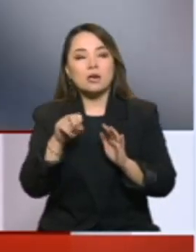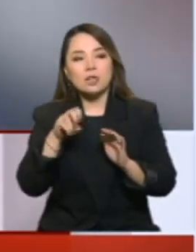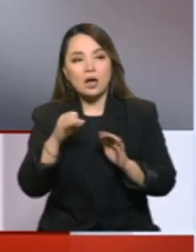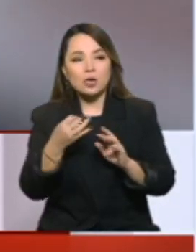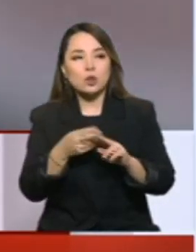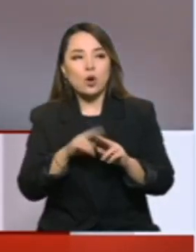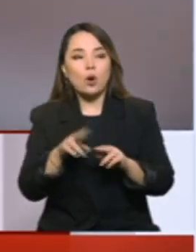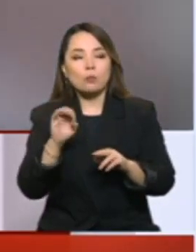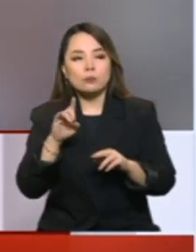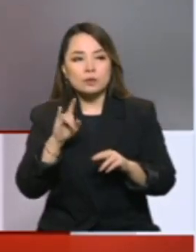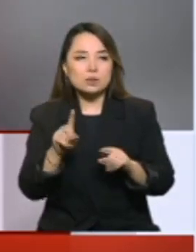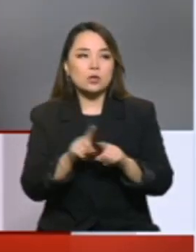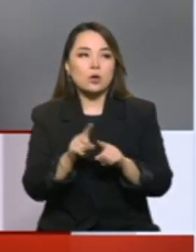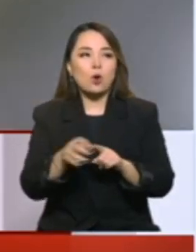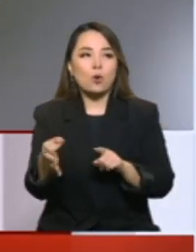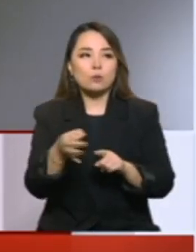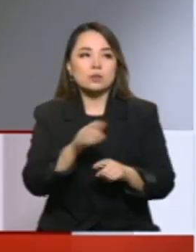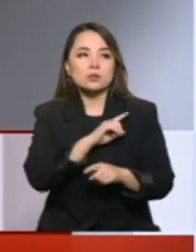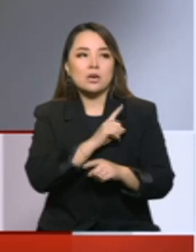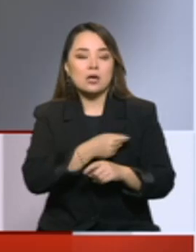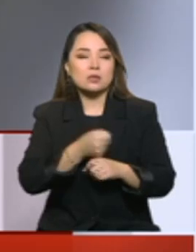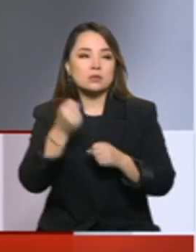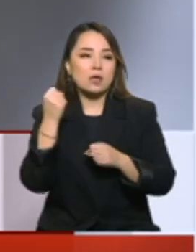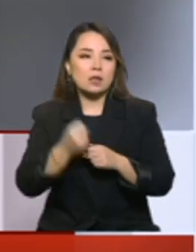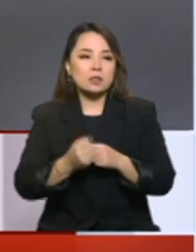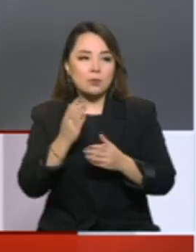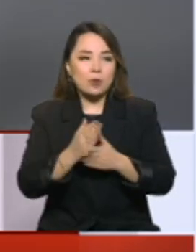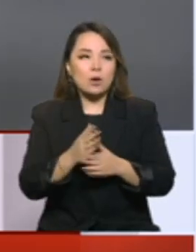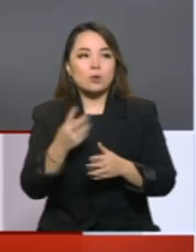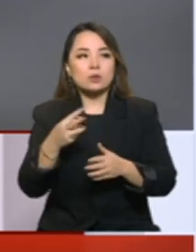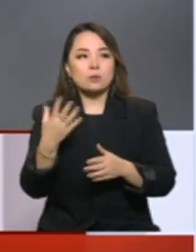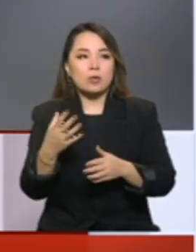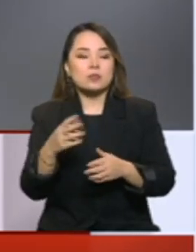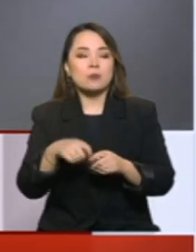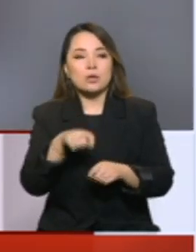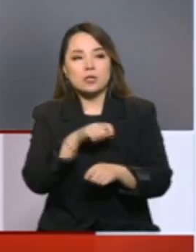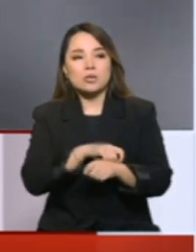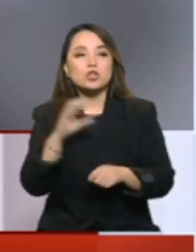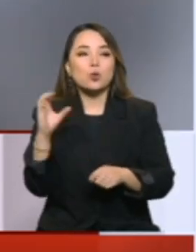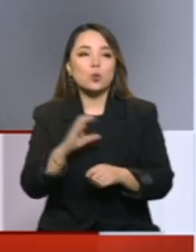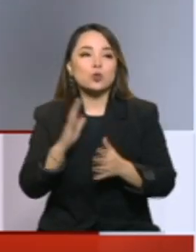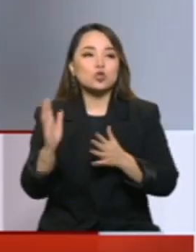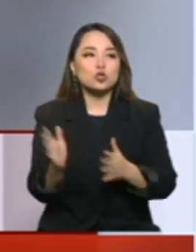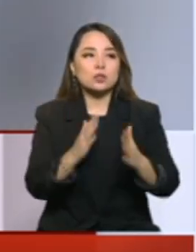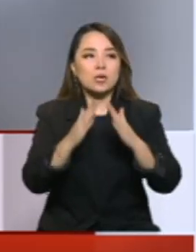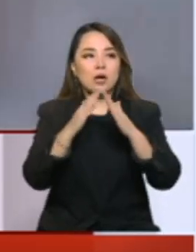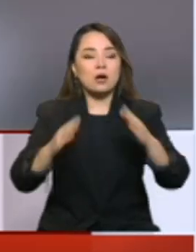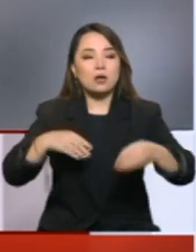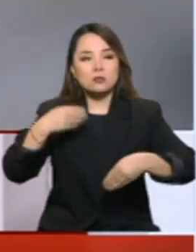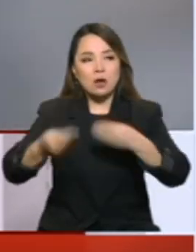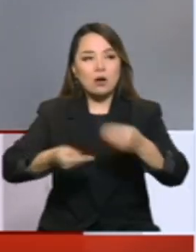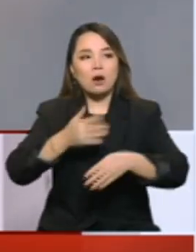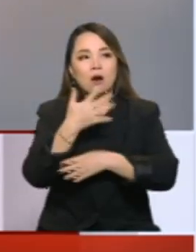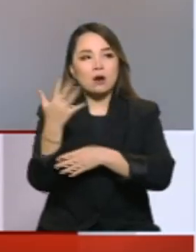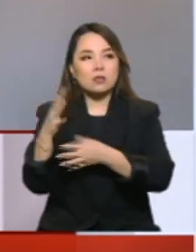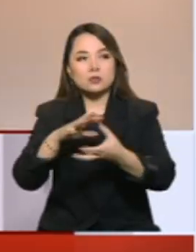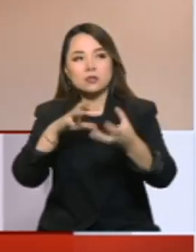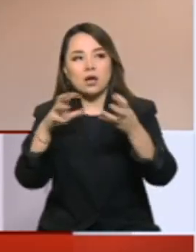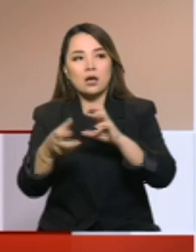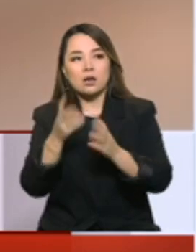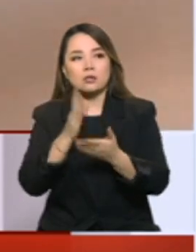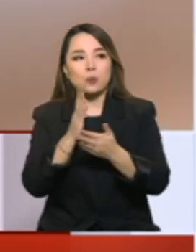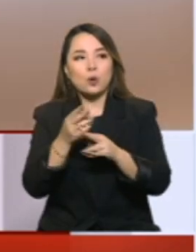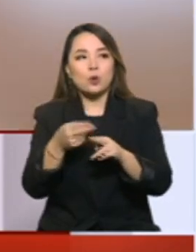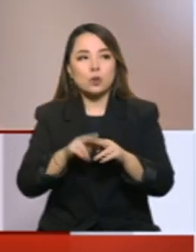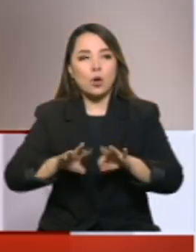Новосібір облыстарына қатты әсер етті. Жел 35 метр секундына дейін жылдамдықпен үйлердің шатырларын ағаштарды қиратты.